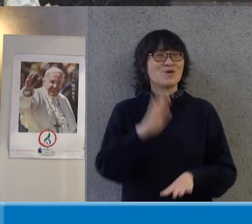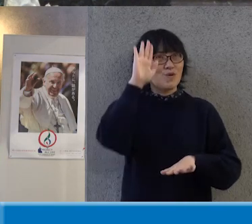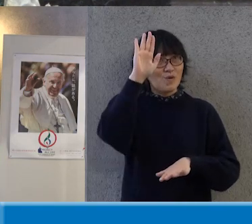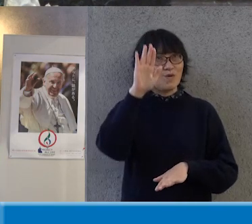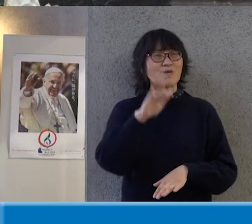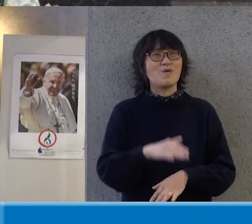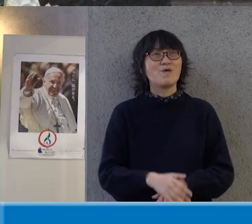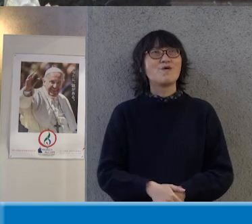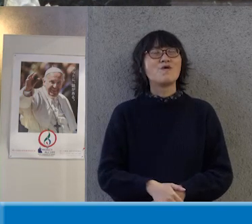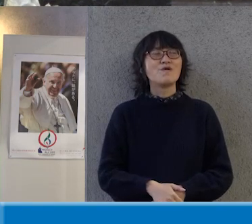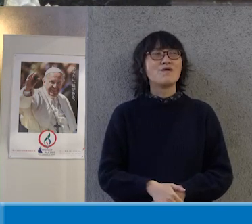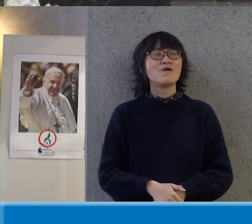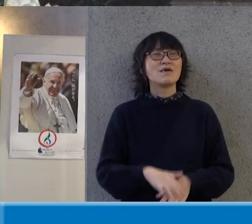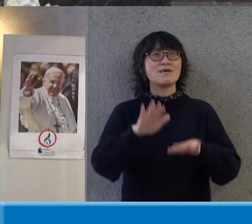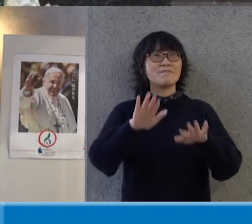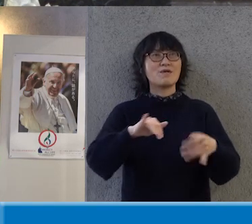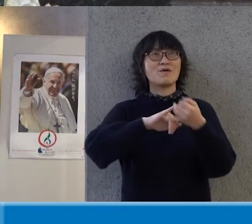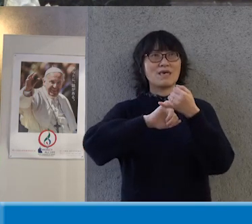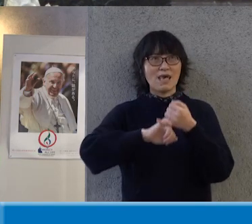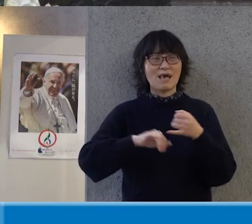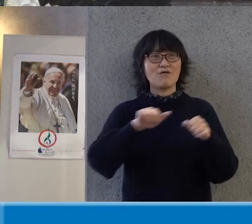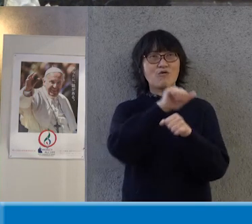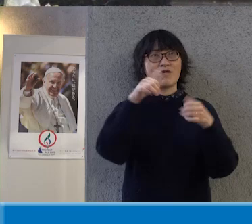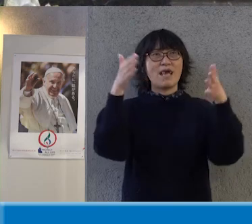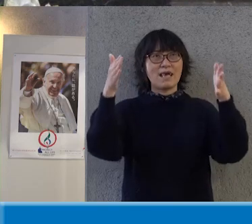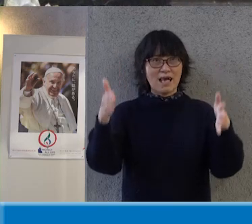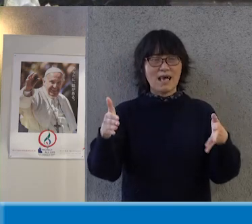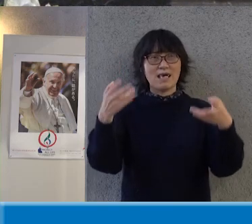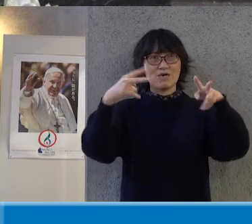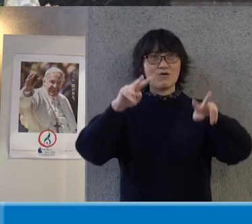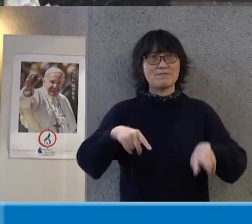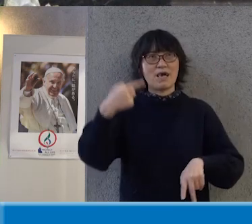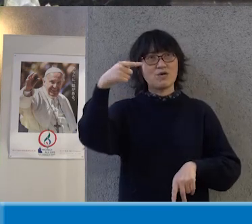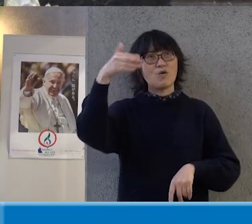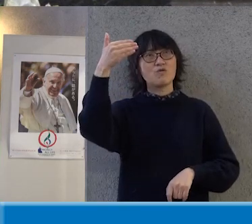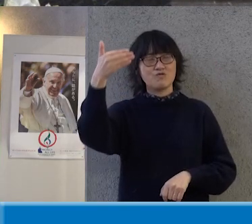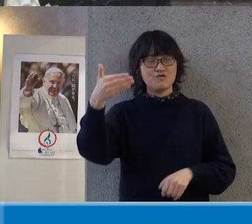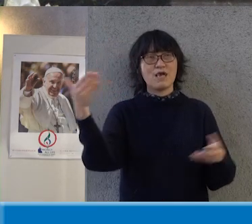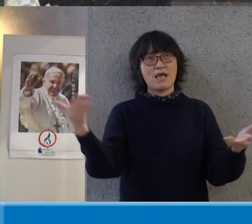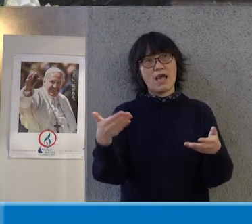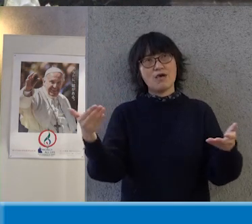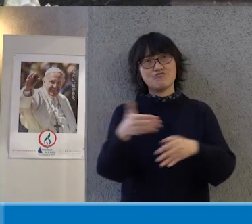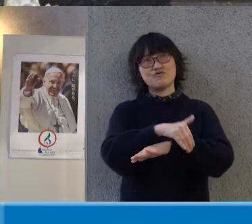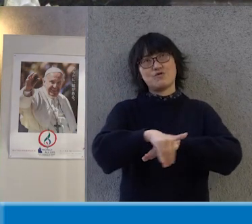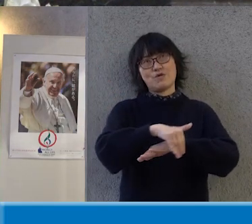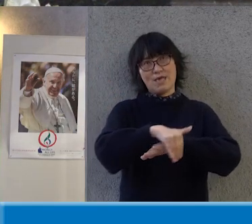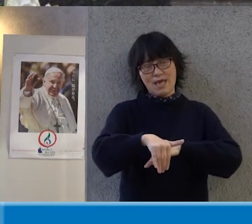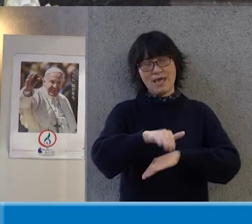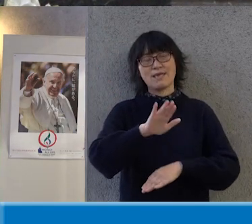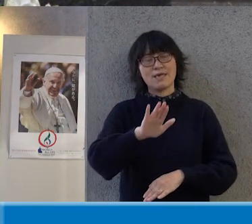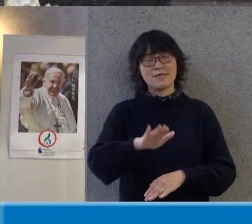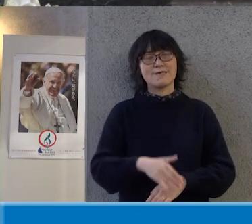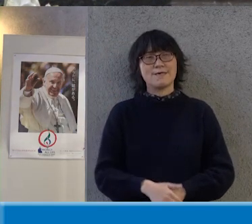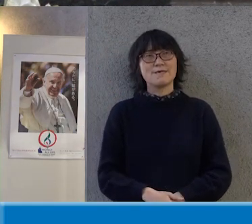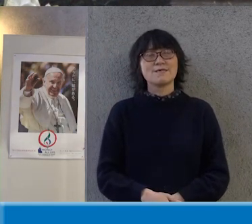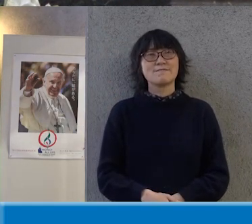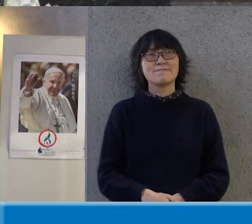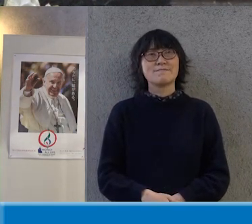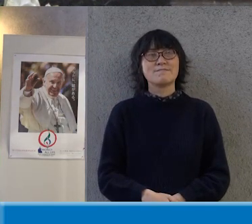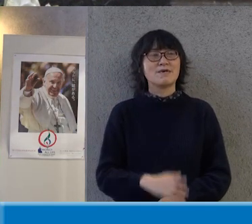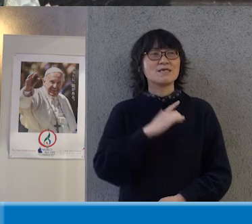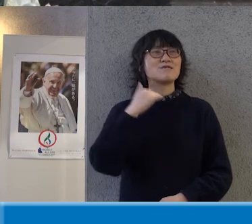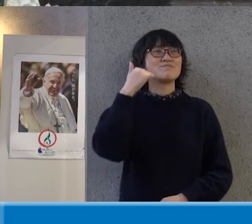後今の契約で5年間広島県教区で働いてくださることになっています。神